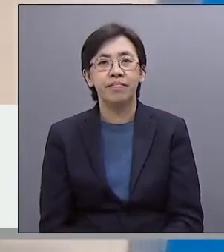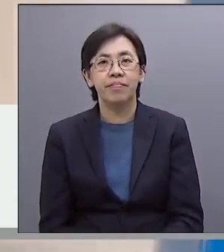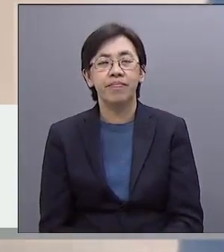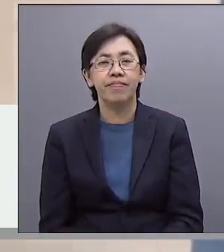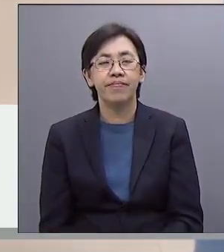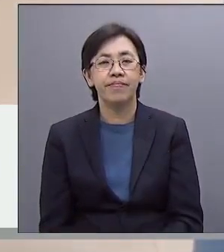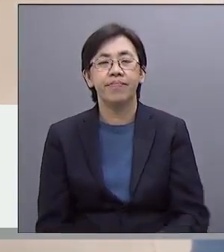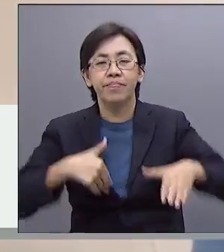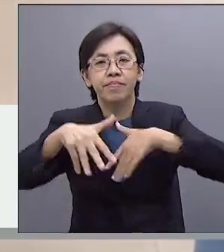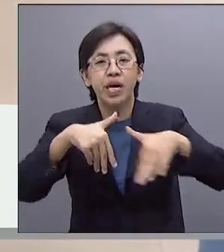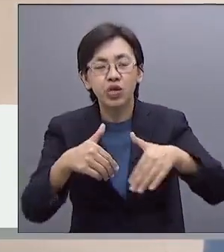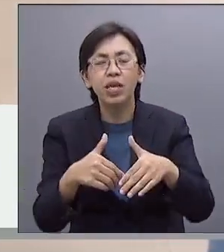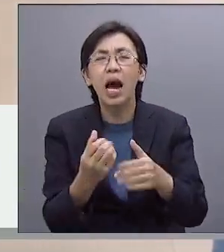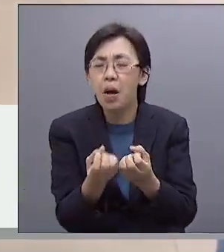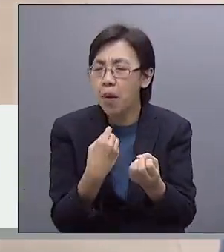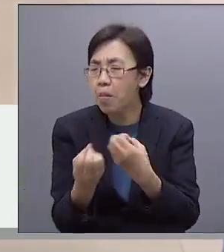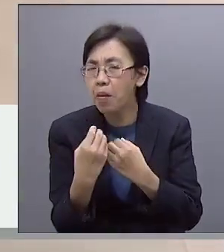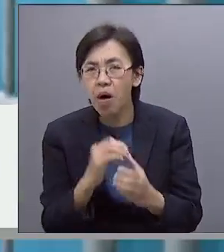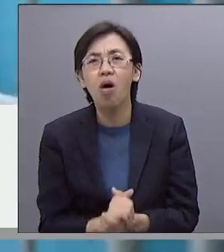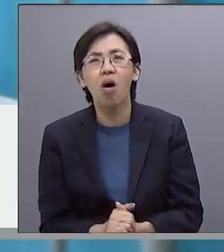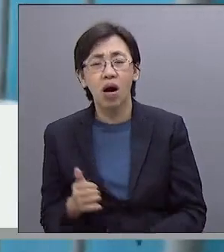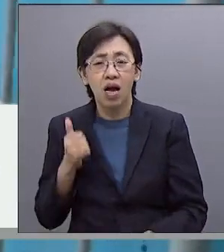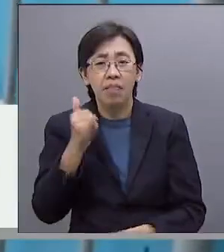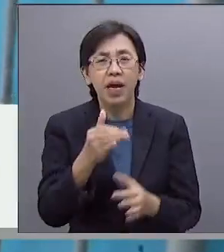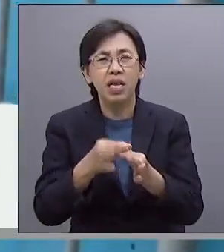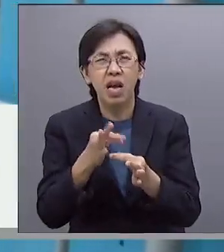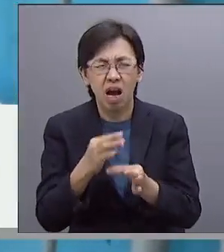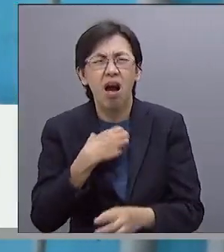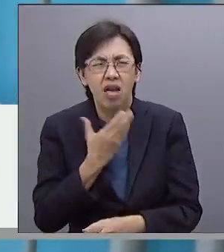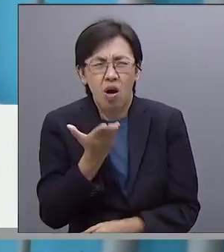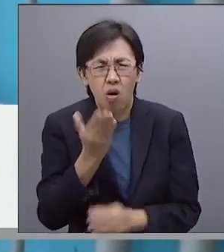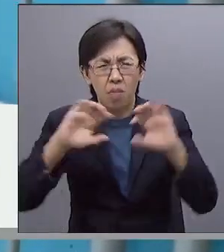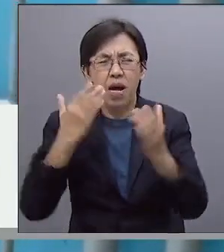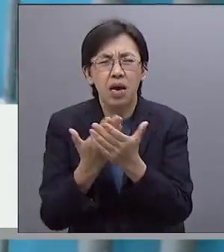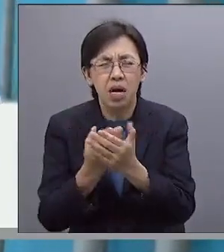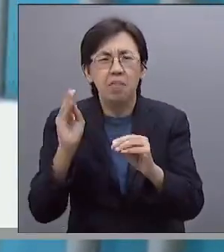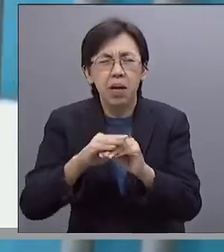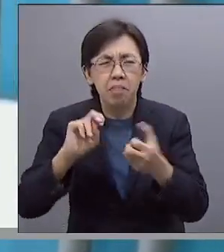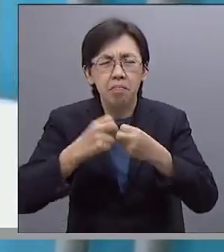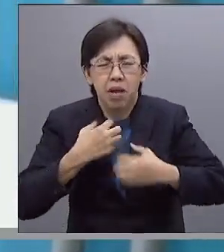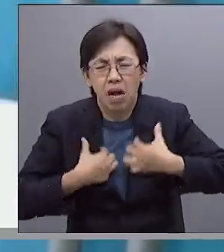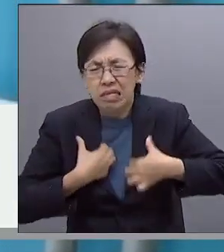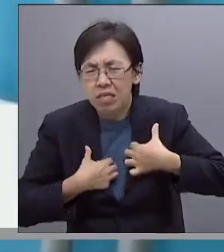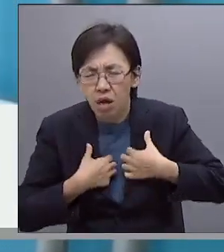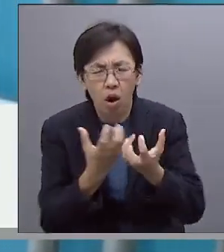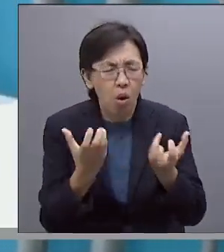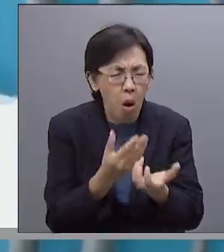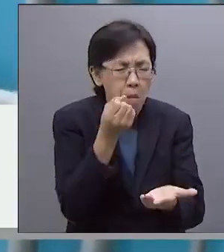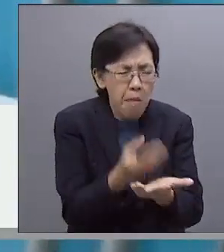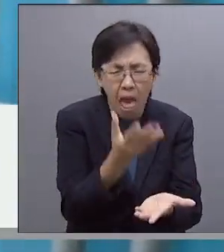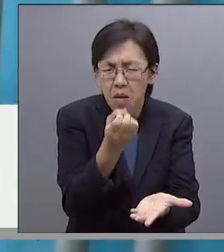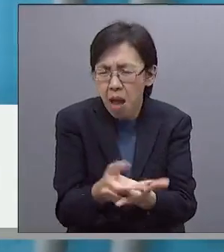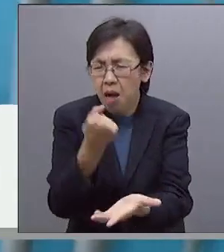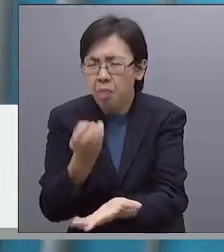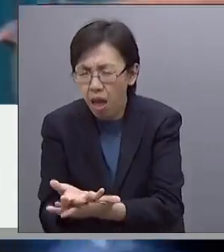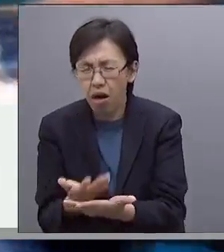ประชาชนบอกว่าที่มายืนยันสิทธิ์เนี่ยอยากจะให้รัฐเพิ่มวงเงินจะได้ช่วยบรรเทาความเดือดร้อนเพราะว่าสินค้าหลายอย่างแพงม